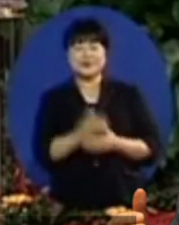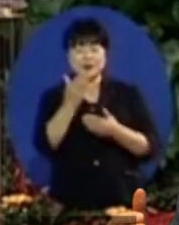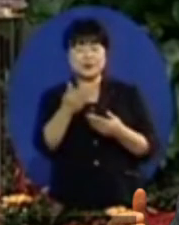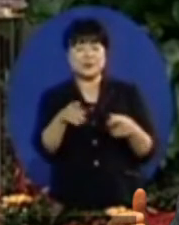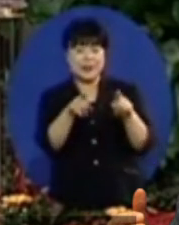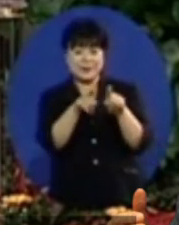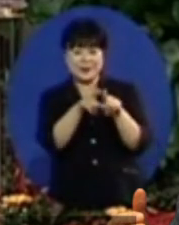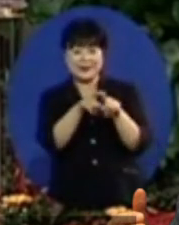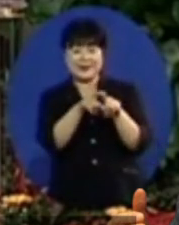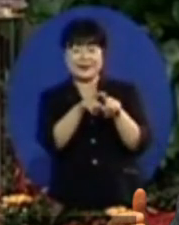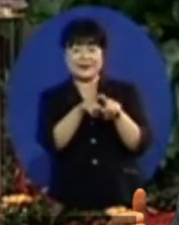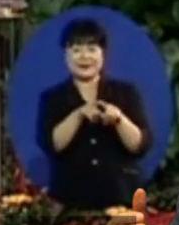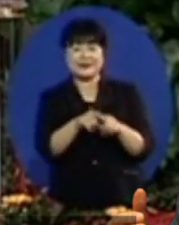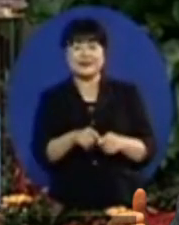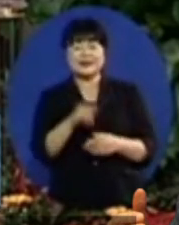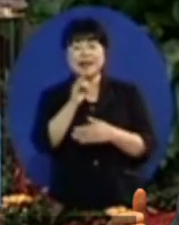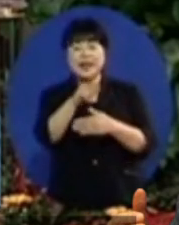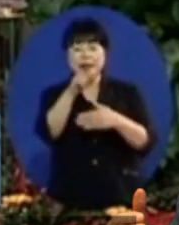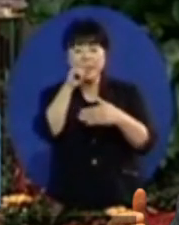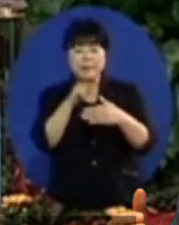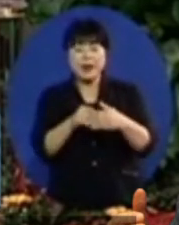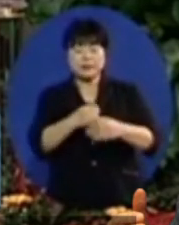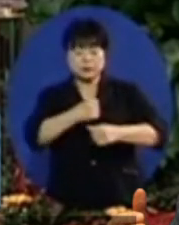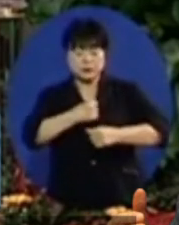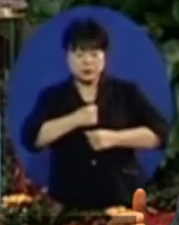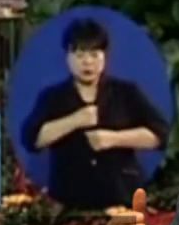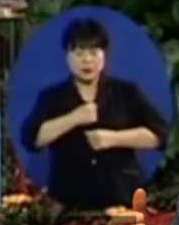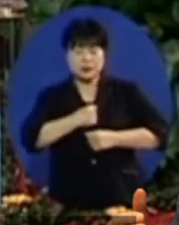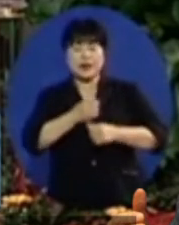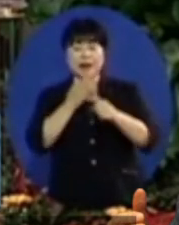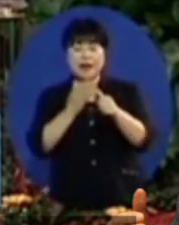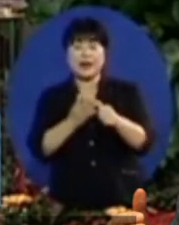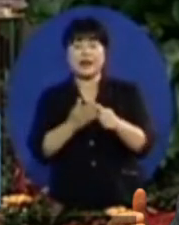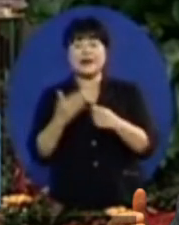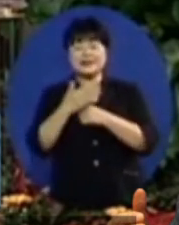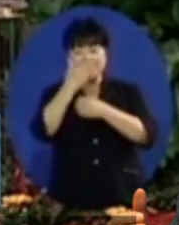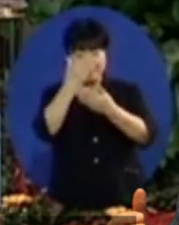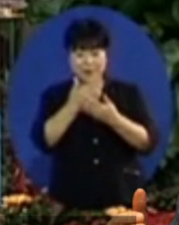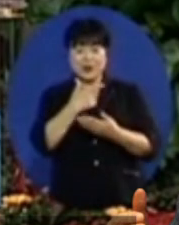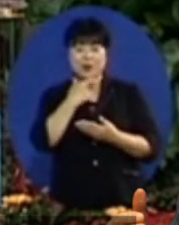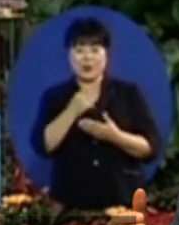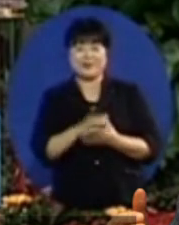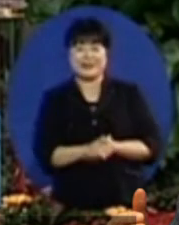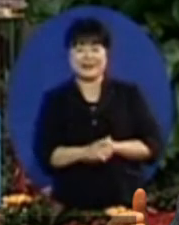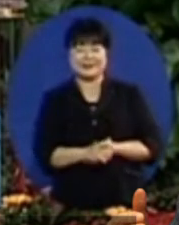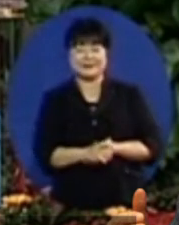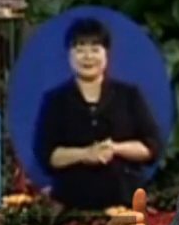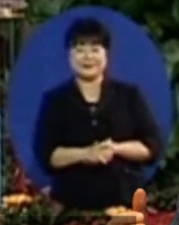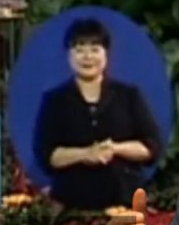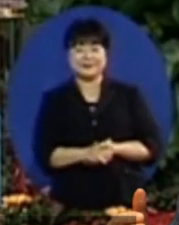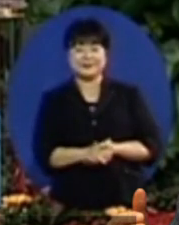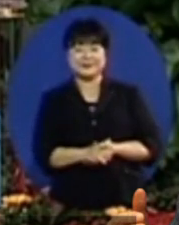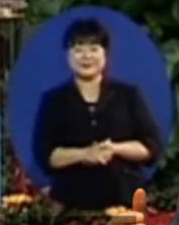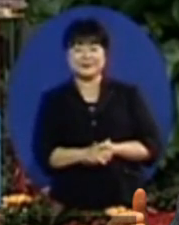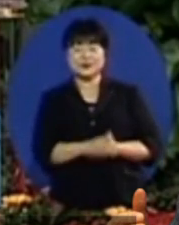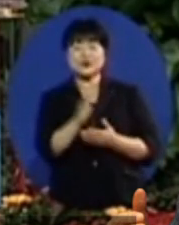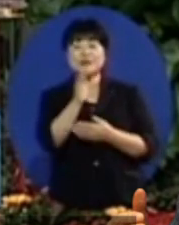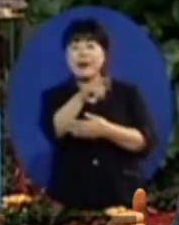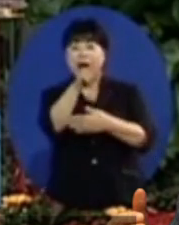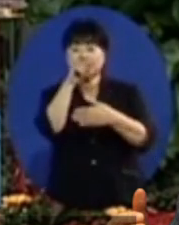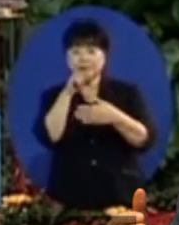함께 내 마음을 지켜라 이 제목으로 은혜를 나누고자 합니다. 우리